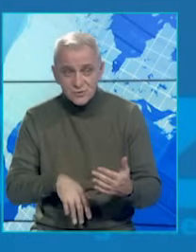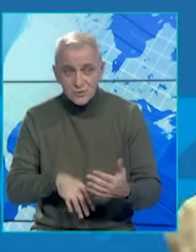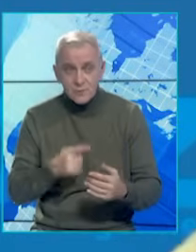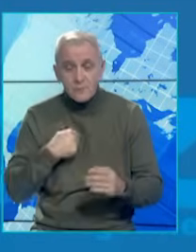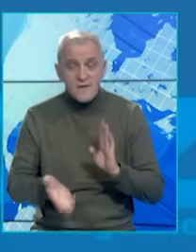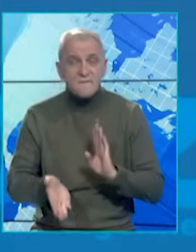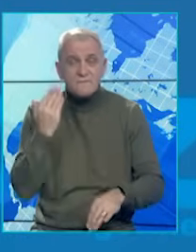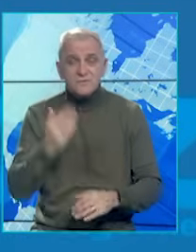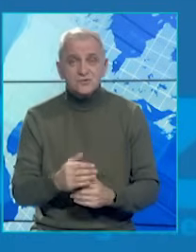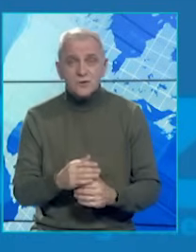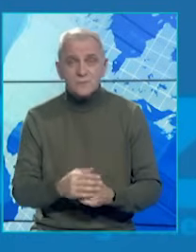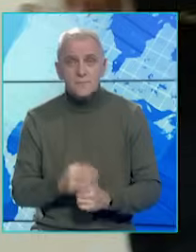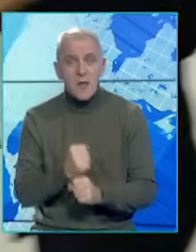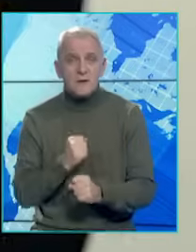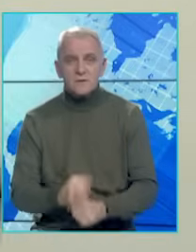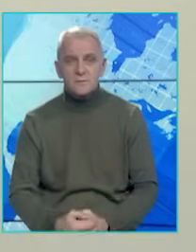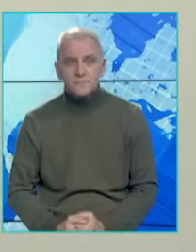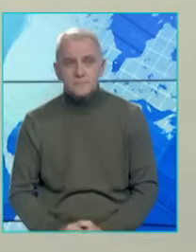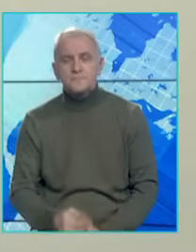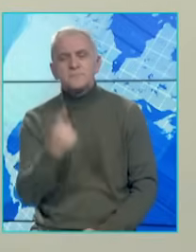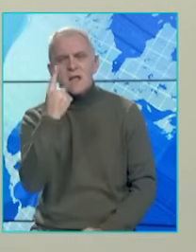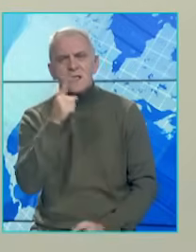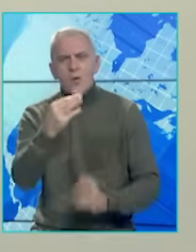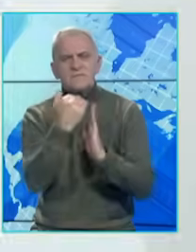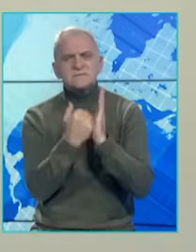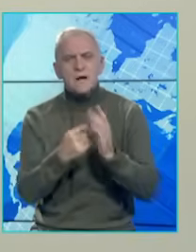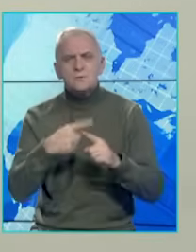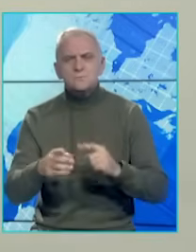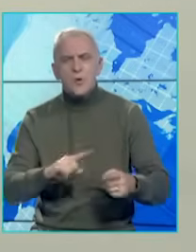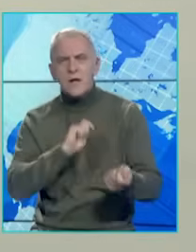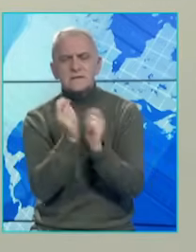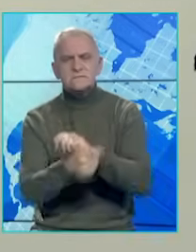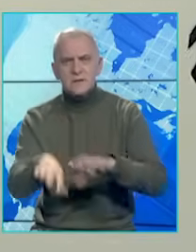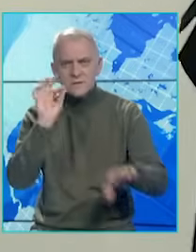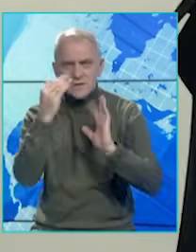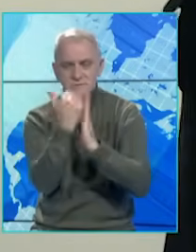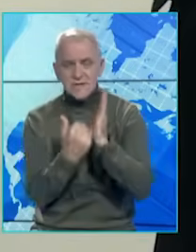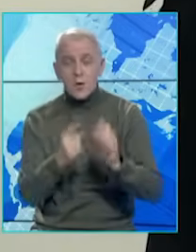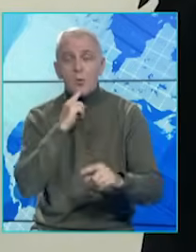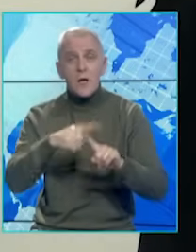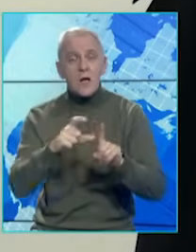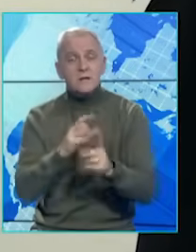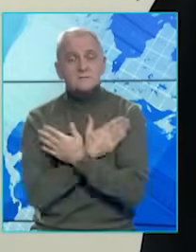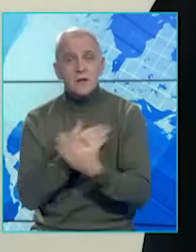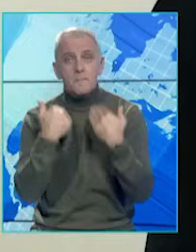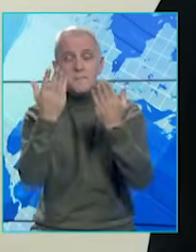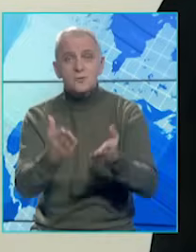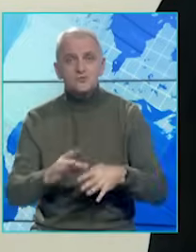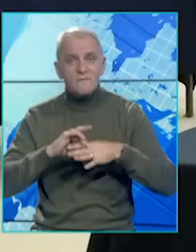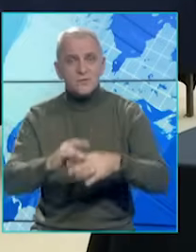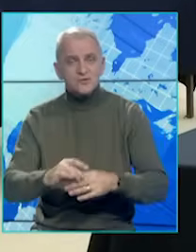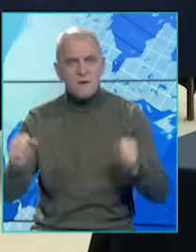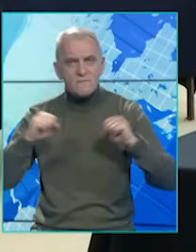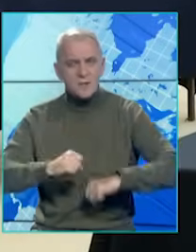i više od plana napravili. Jedan od tih zakona odnosi se na izmjene izbornog zakona koje je HDZ predložio liderima